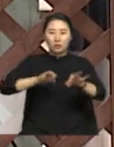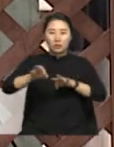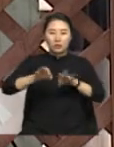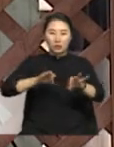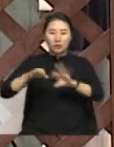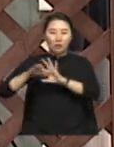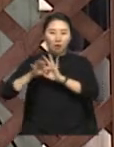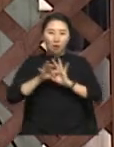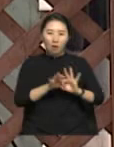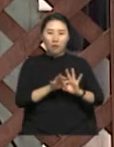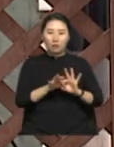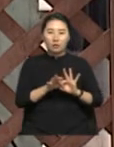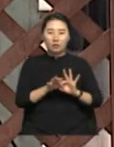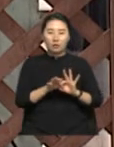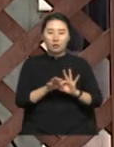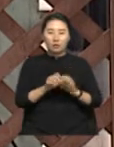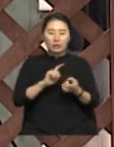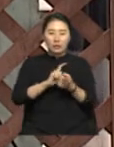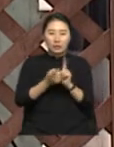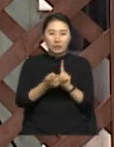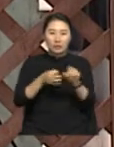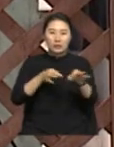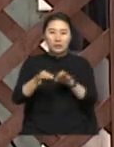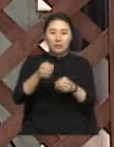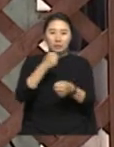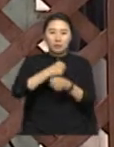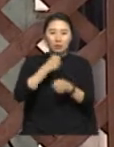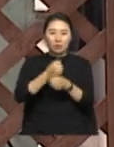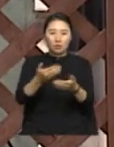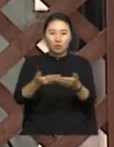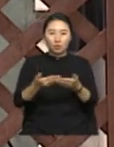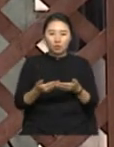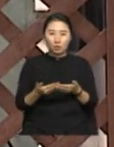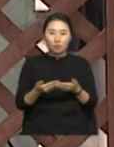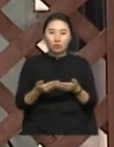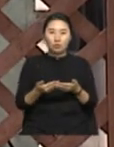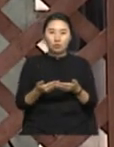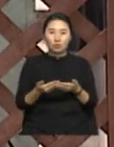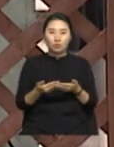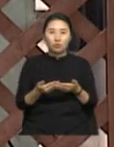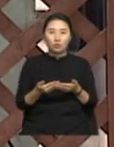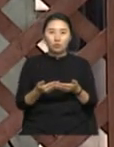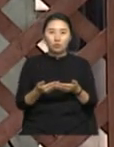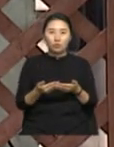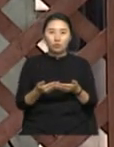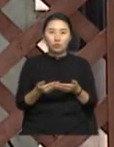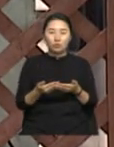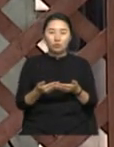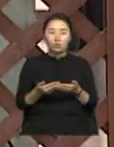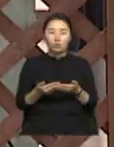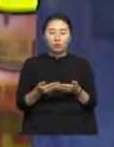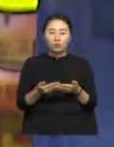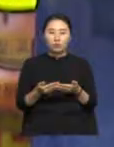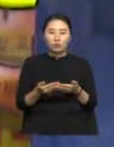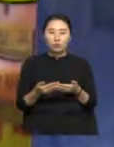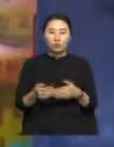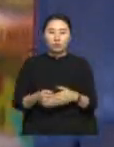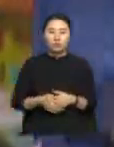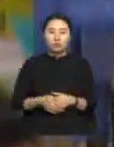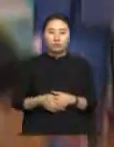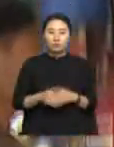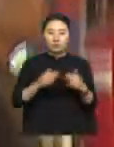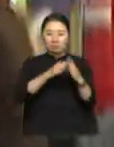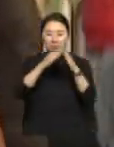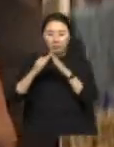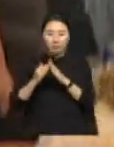시장과 이어서 대체 시장 같은 거를 마련해주면 저희들이 계속 생계를 유지하고.